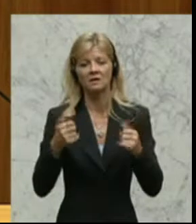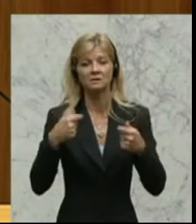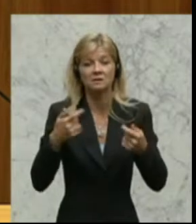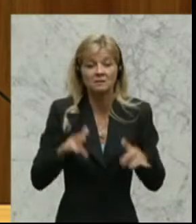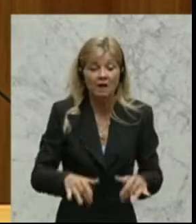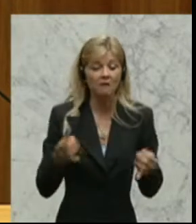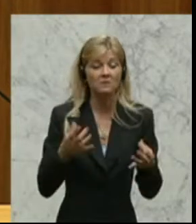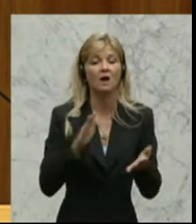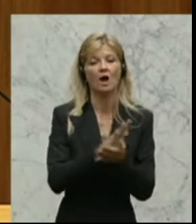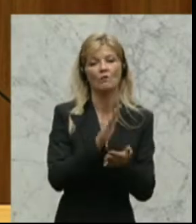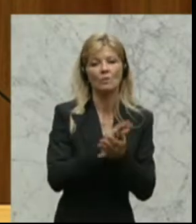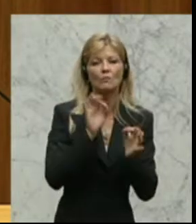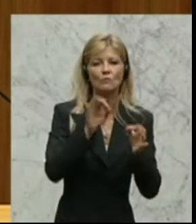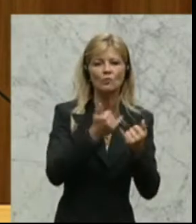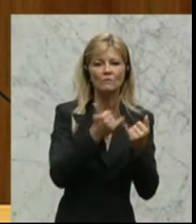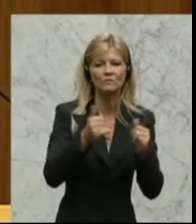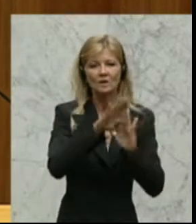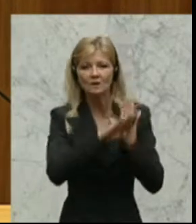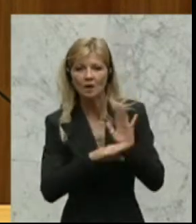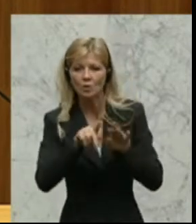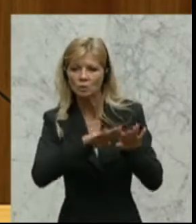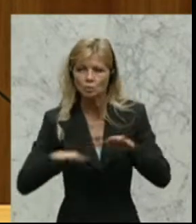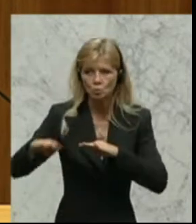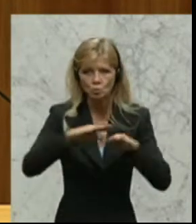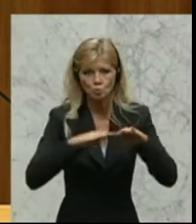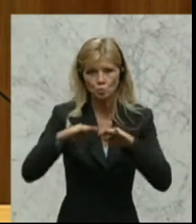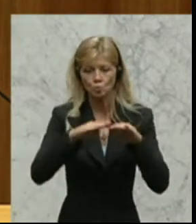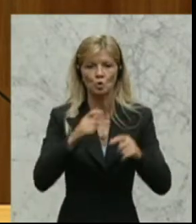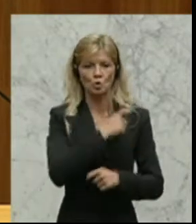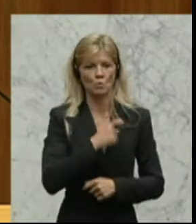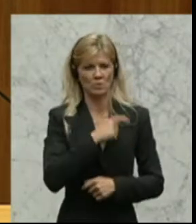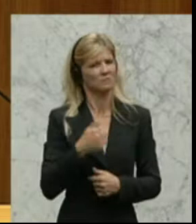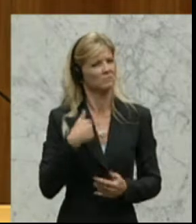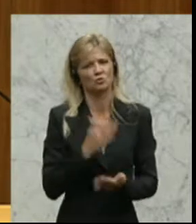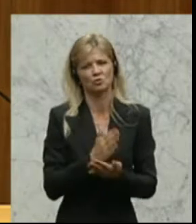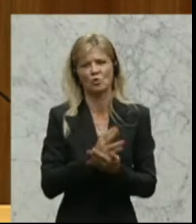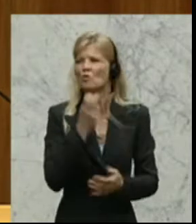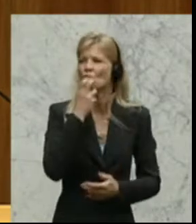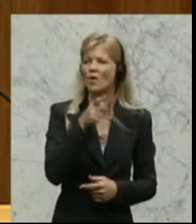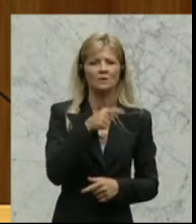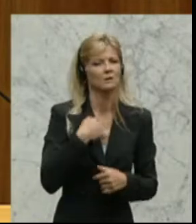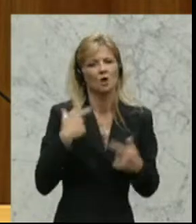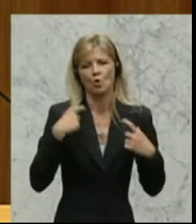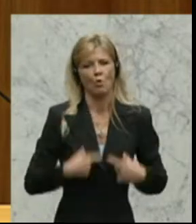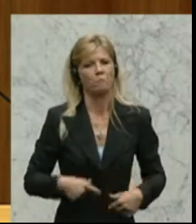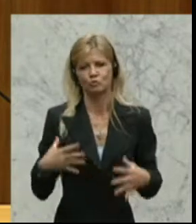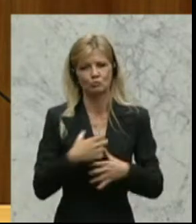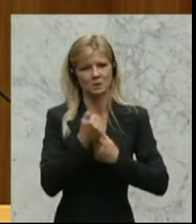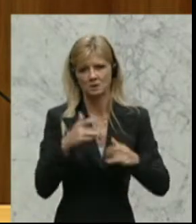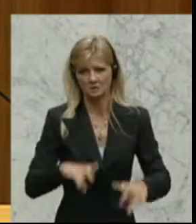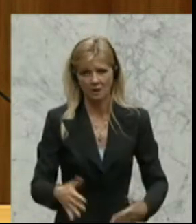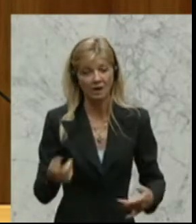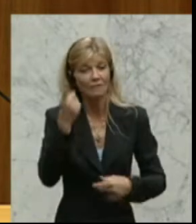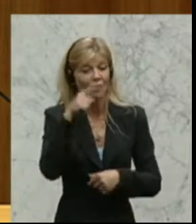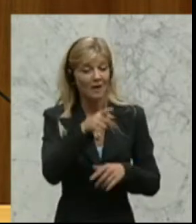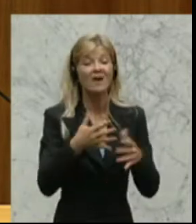Aufgabendegregulierungskommission. Und doch die verursacht nur allein das Wort schon fast körperliche Schmerzen, weil wir in diesem Bereich der Verwaltungsreform so viele Stunden, Wochen und Monate